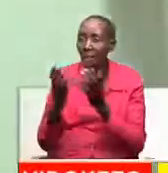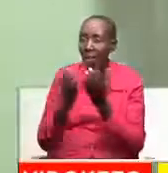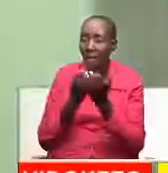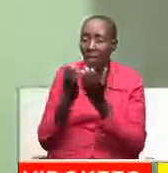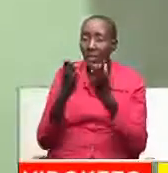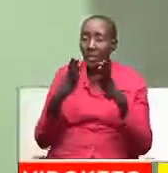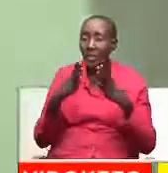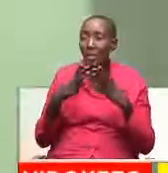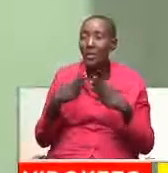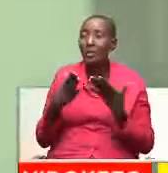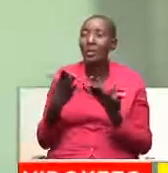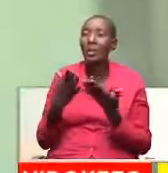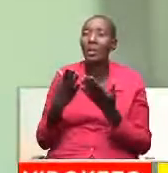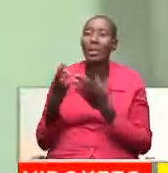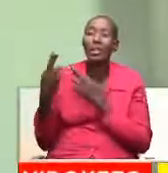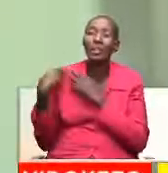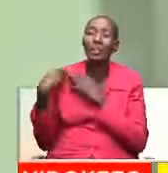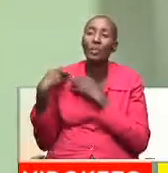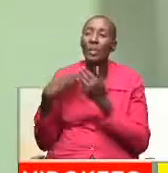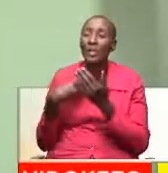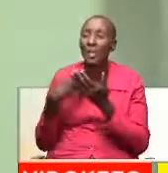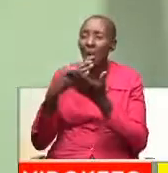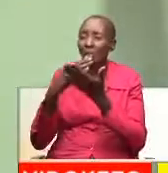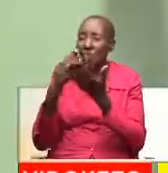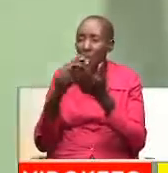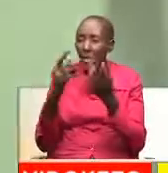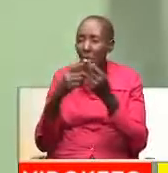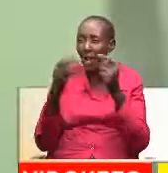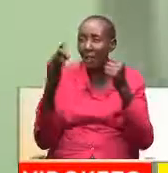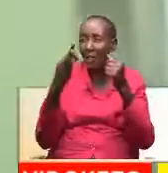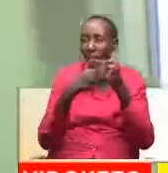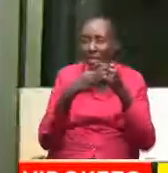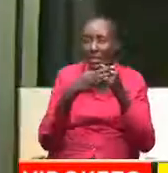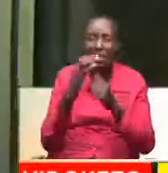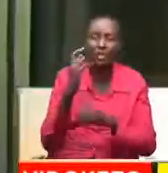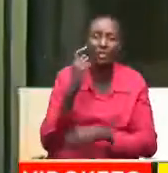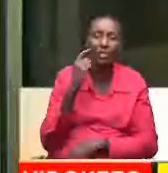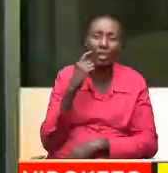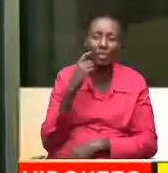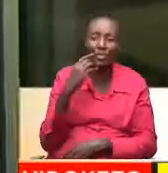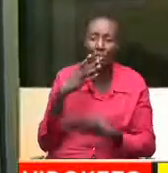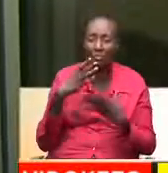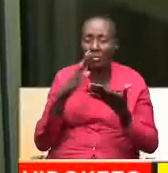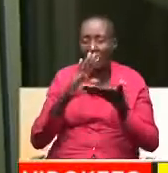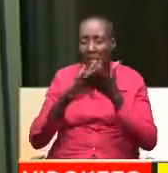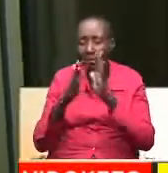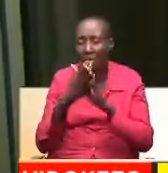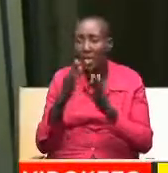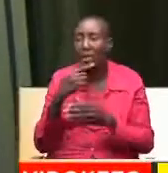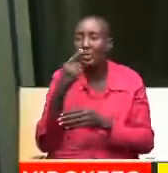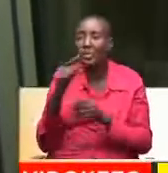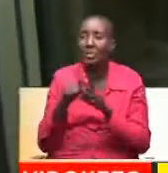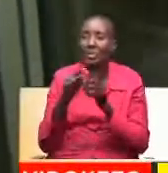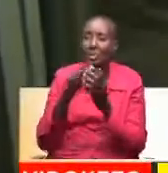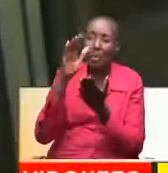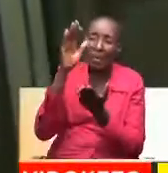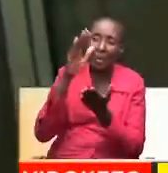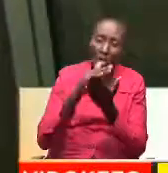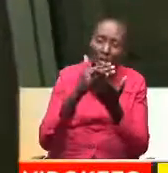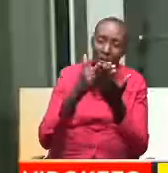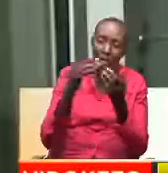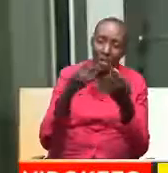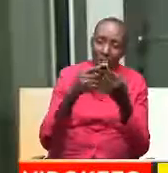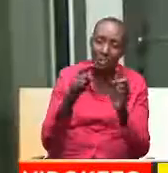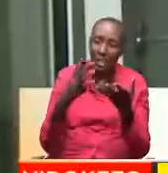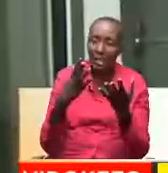kazi ya kukodisha vioski mjini Thika. Vioski vyake vinane havina wateja, akitueleza kuwa amejaribu kupunguza hadi kodi ila hapati